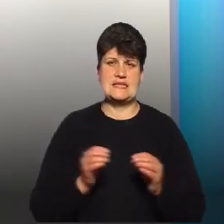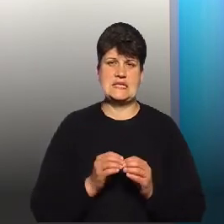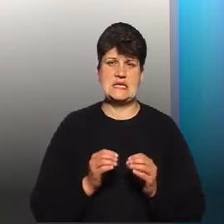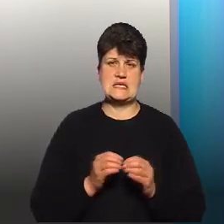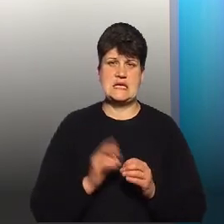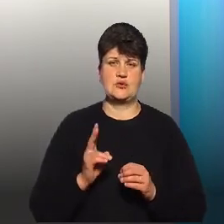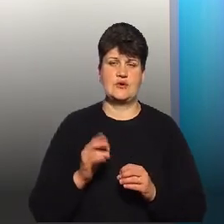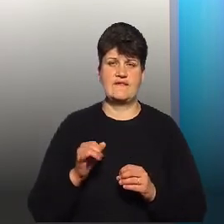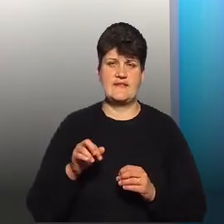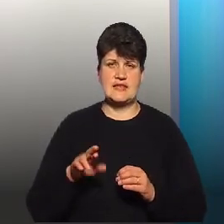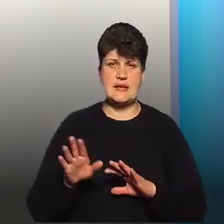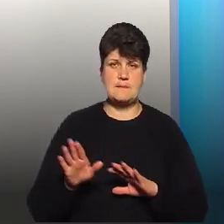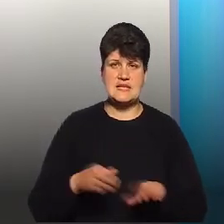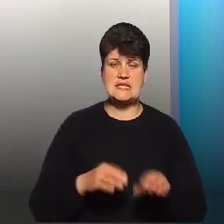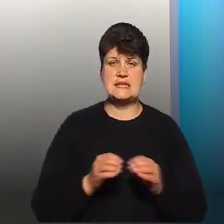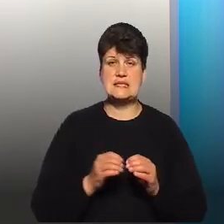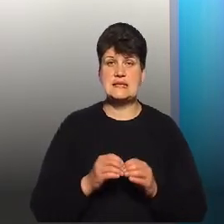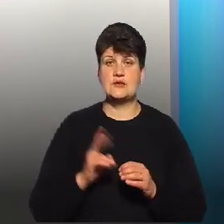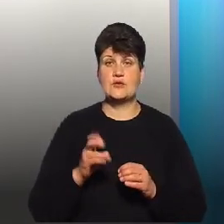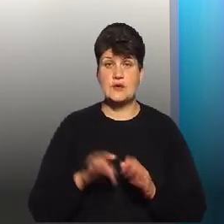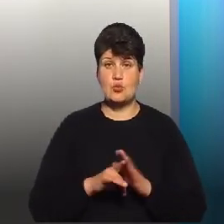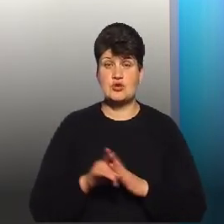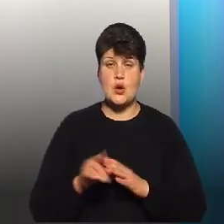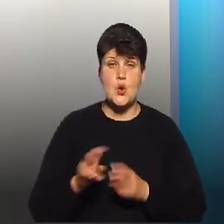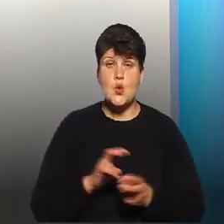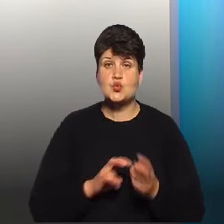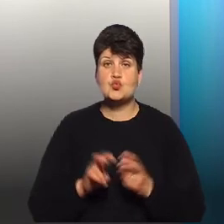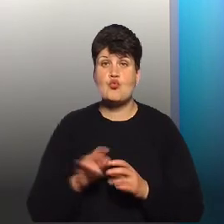після 10 квітня почались розшукові заходи.